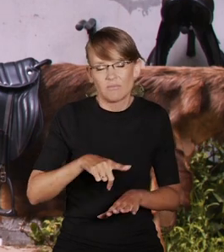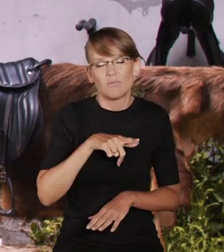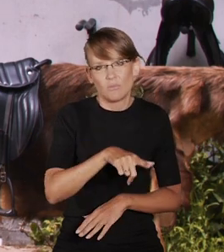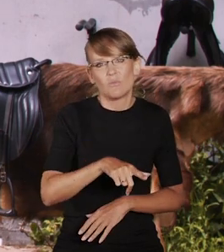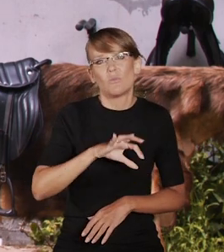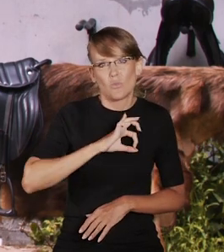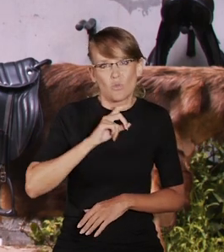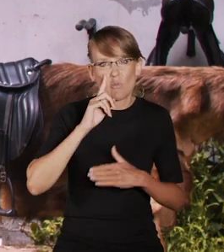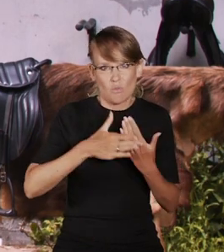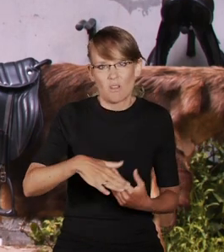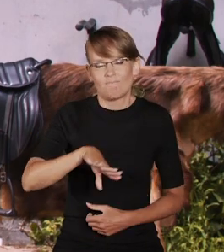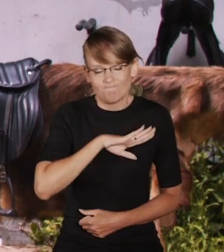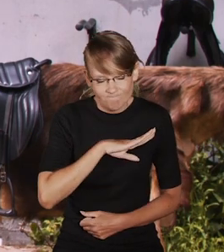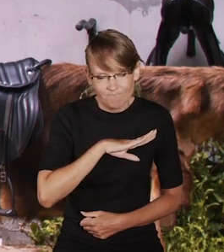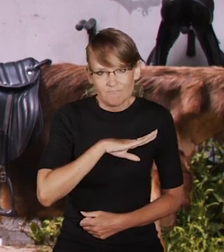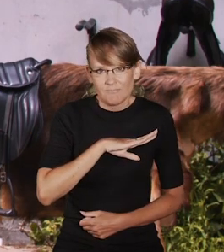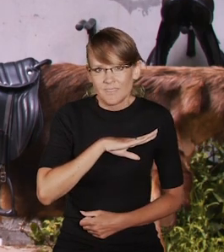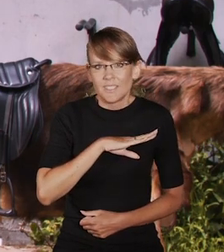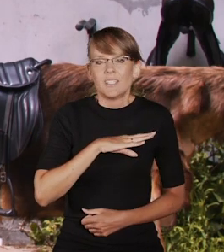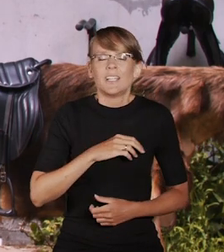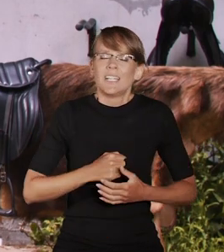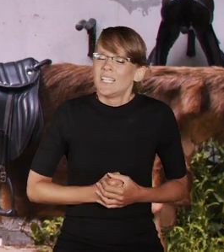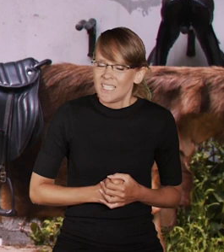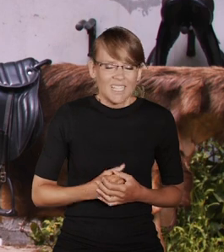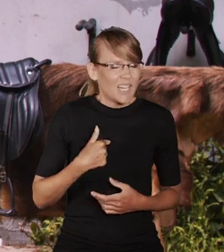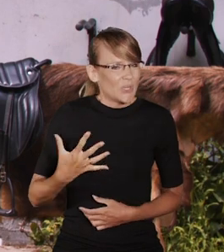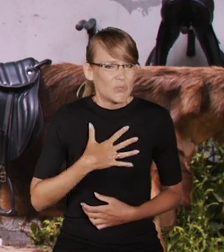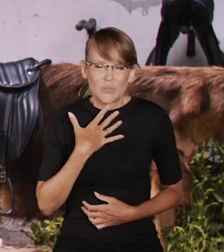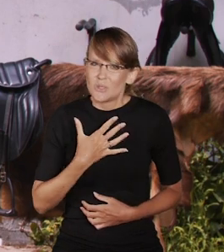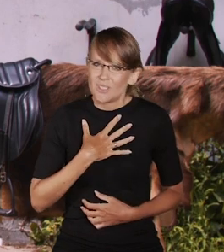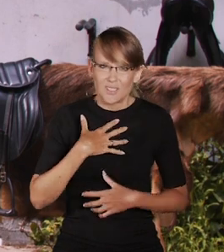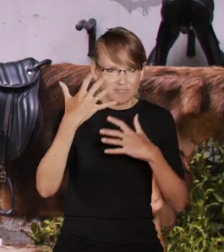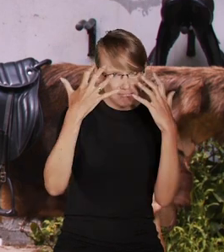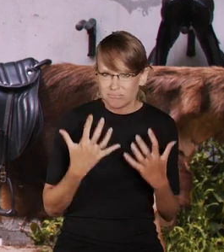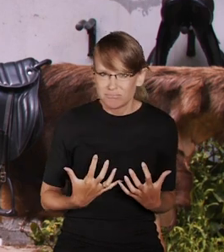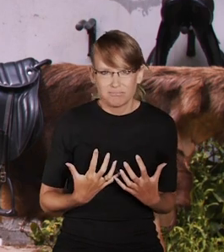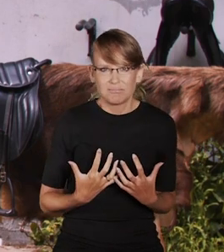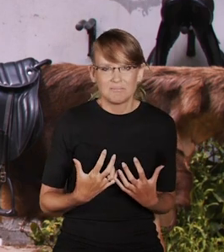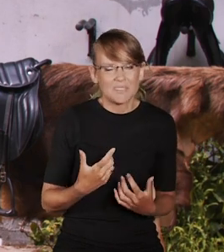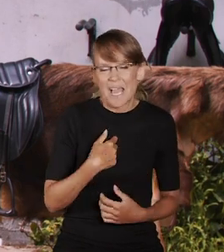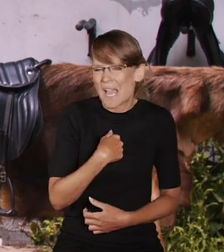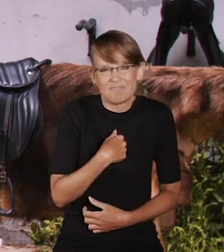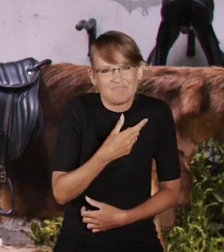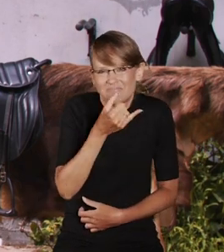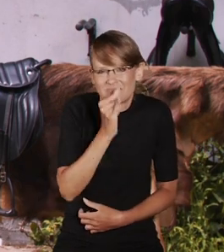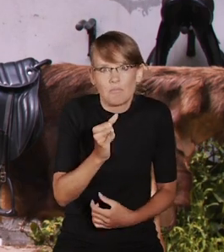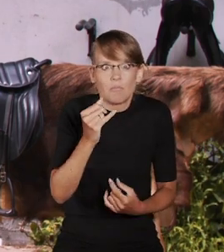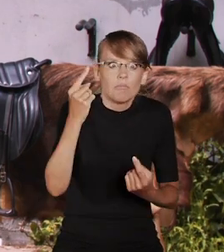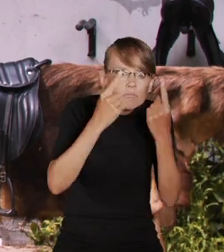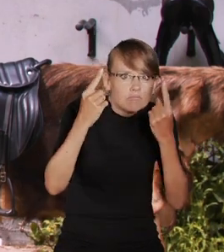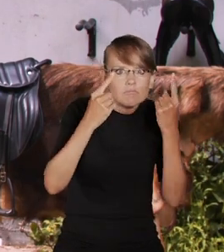żądań. Tym bardziej, że dziś właśnie mija 7 miesięcy